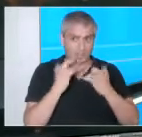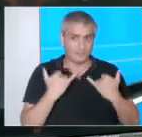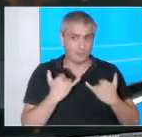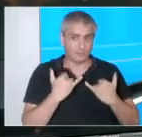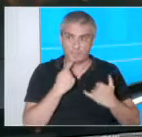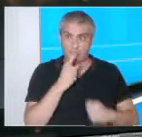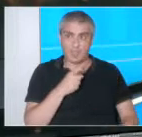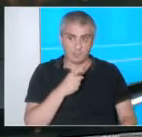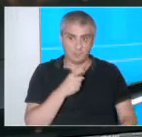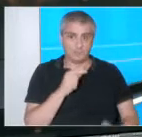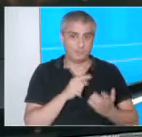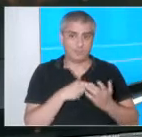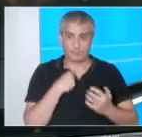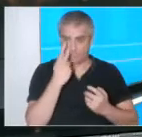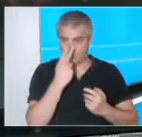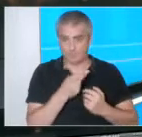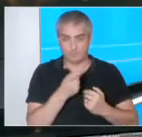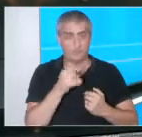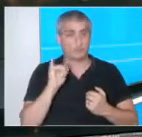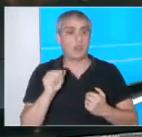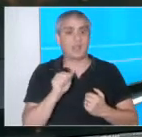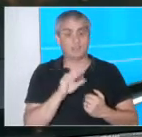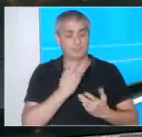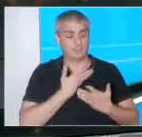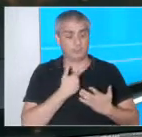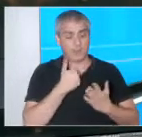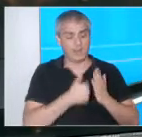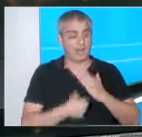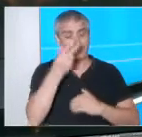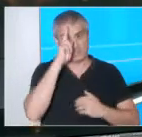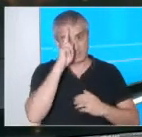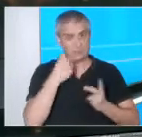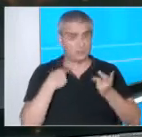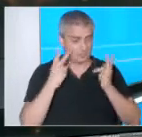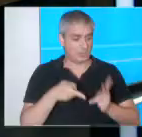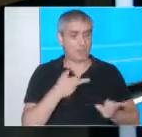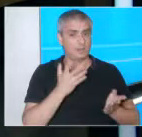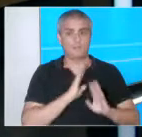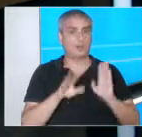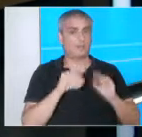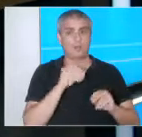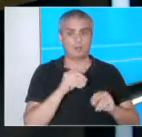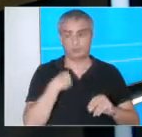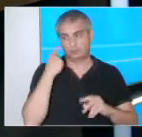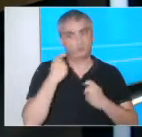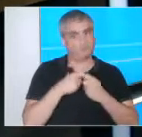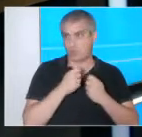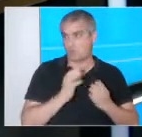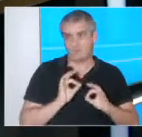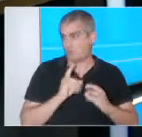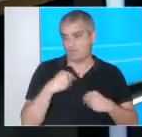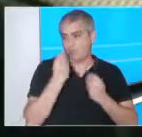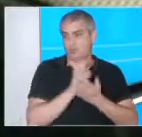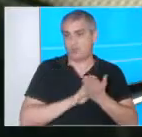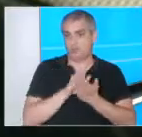עכשיו האמירה הזאת, כי אנחנו רואים את יולי אדלשטיין אומר, אם ייתנו לי להנהיג את הליכוד, אני יכול בלי בחירות... אני חושב שעכשיו זה לא רלוונטי, כי אף אחד לא